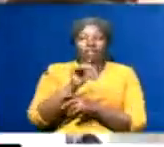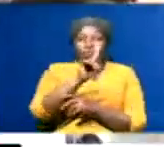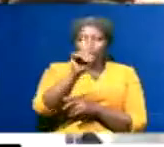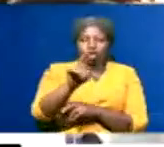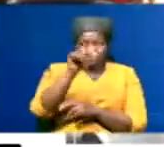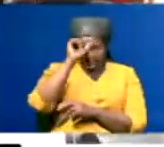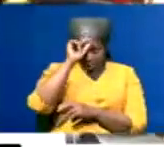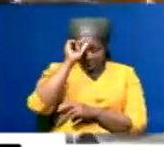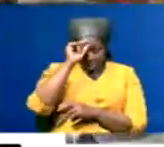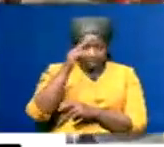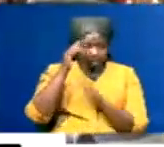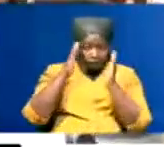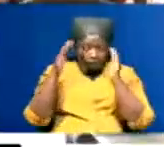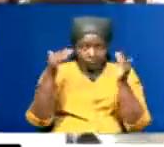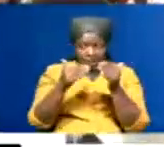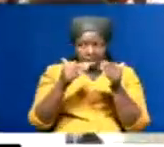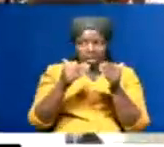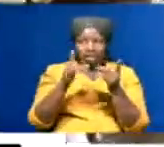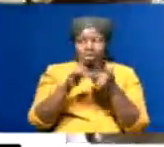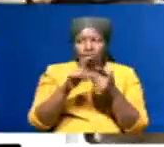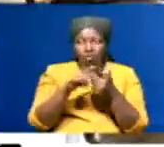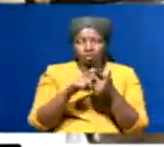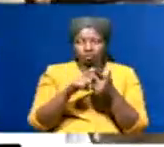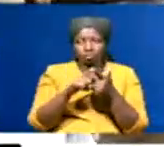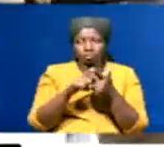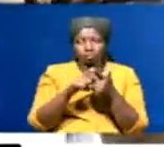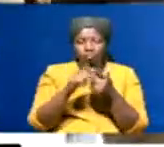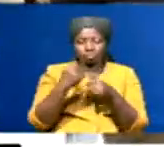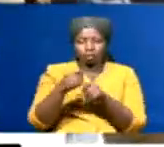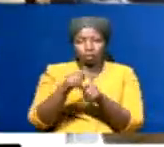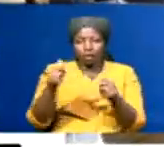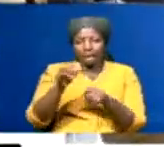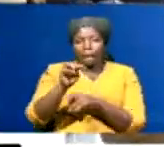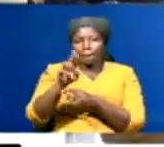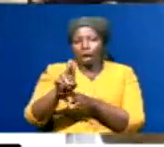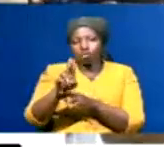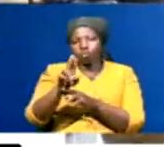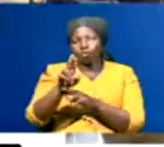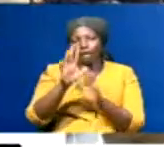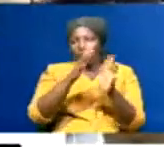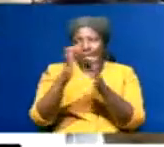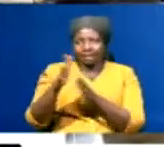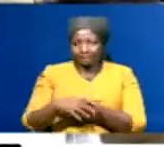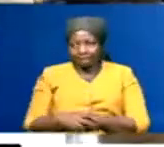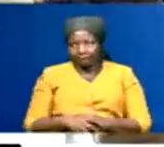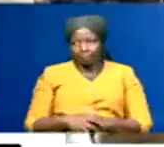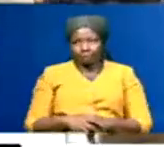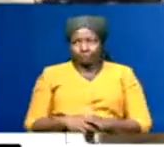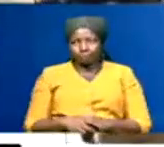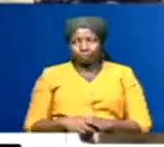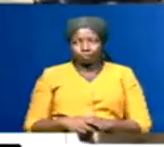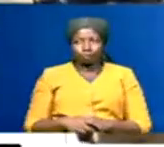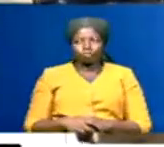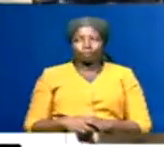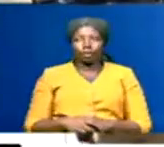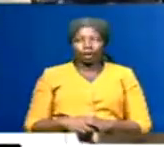fortifying Kenya's largest water tower, the Mau complex. Sasa mimi kila mara napita na ndege hapo juu. Utaona